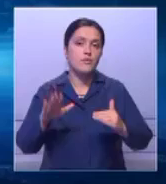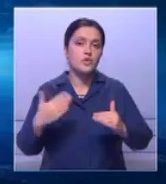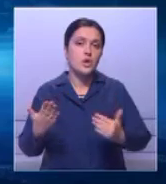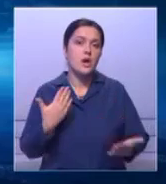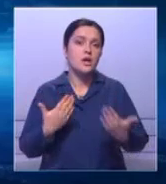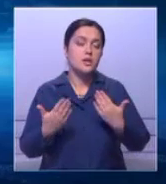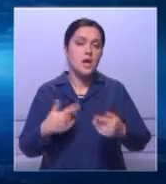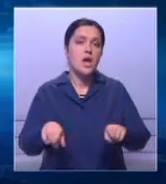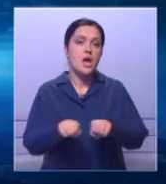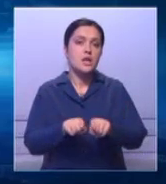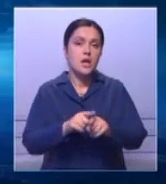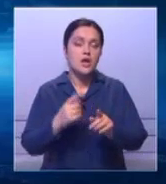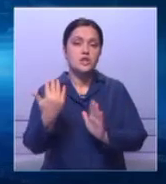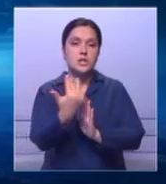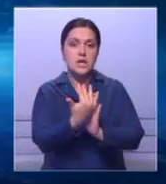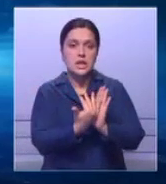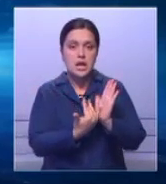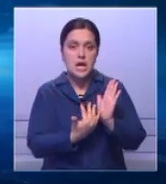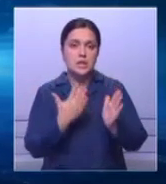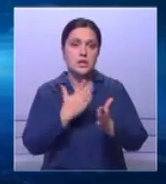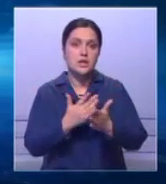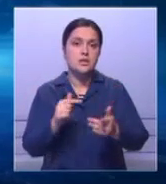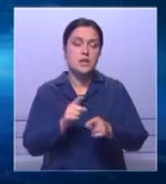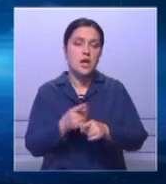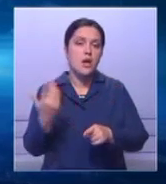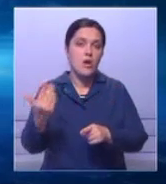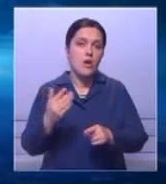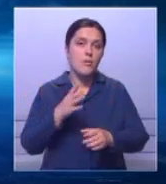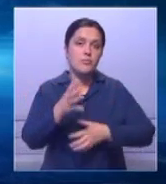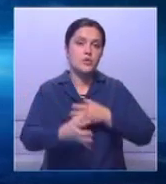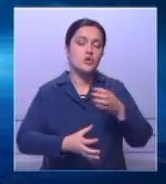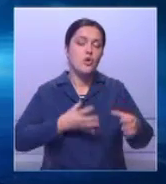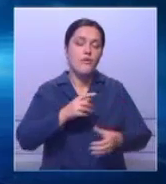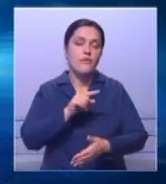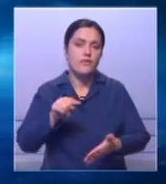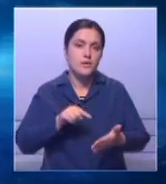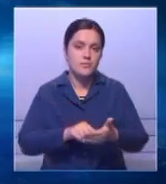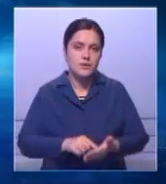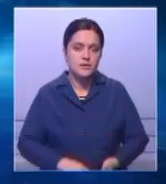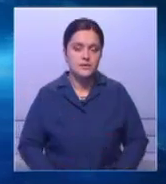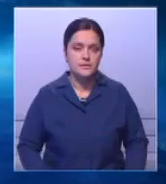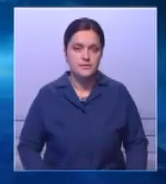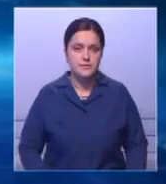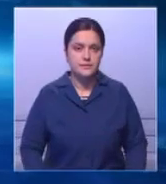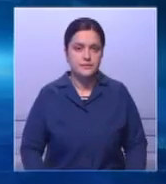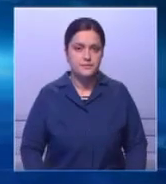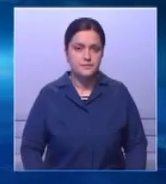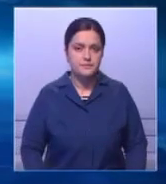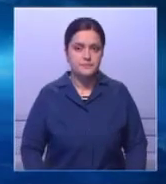и перспективы двусторонних отношений, а также ряд актуальных и региональных международных вопросов.